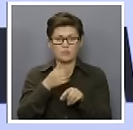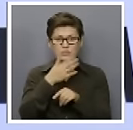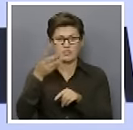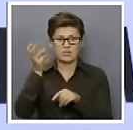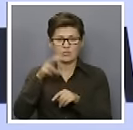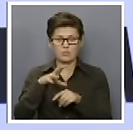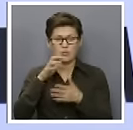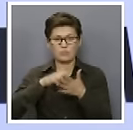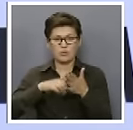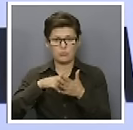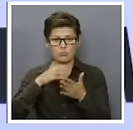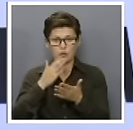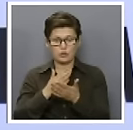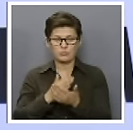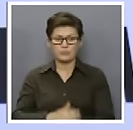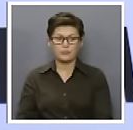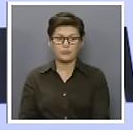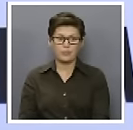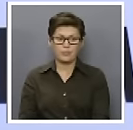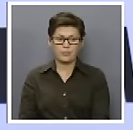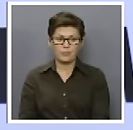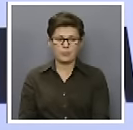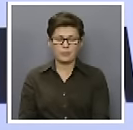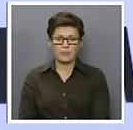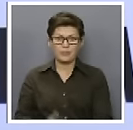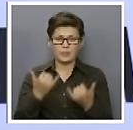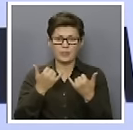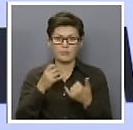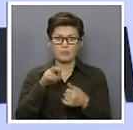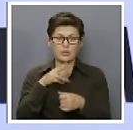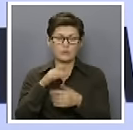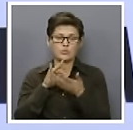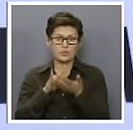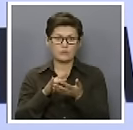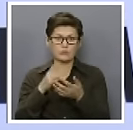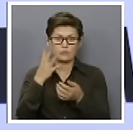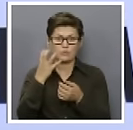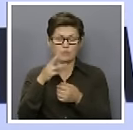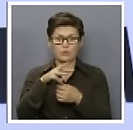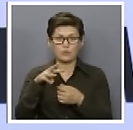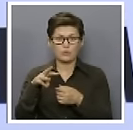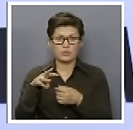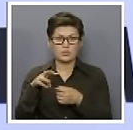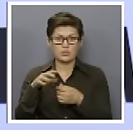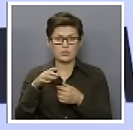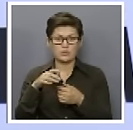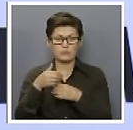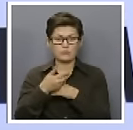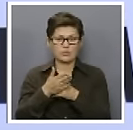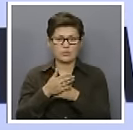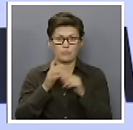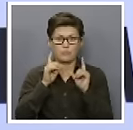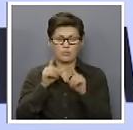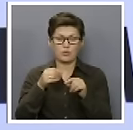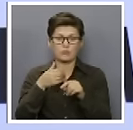келуіне бір себеп болады. Енді қараңыз, жаңа айтып отырмыз, медтуризм андай мындай 400 миллион сыртқа кетіп атыр деп отырмыз. Мен